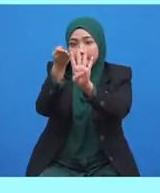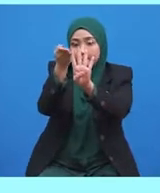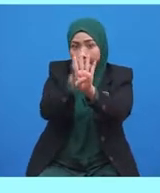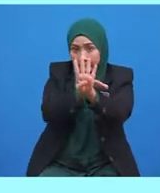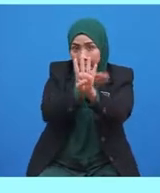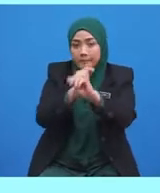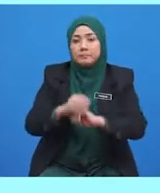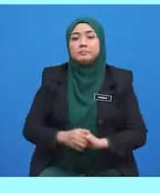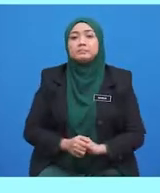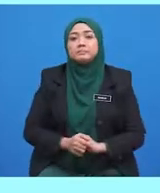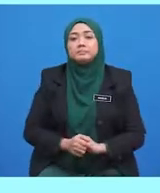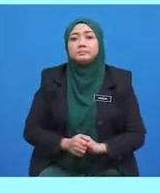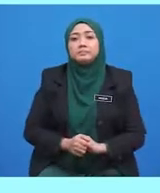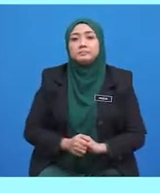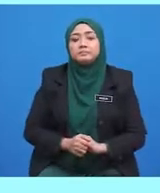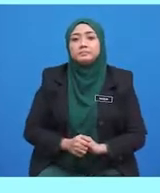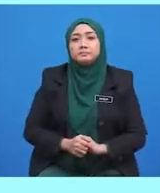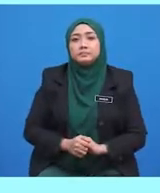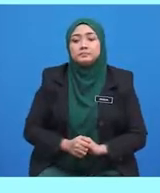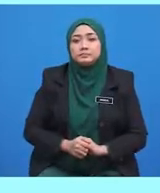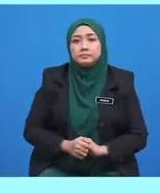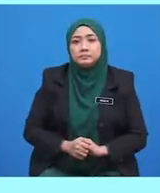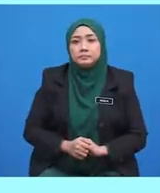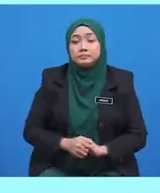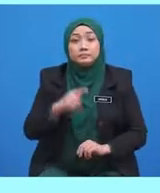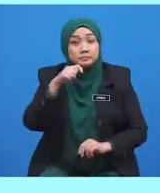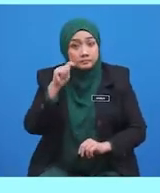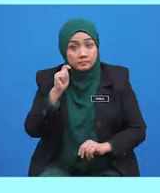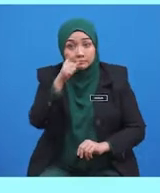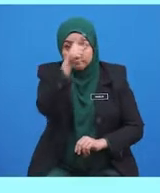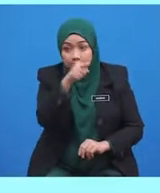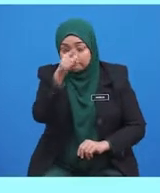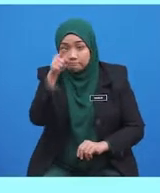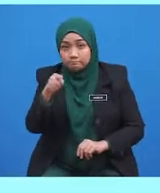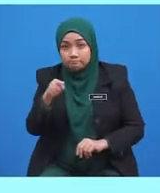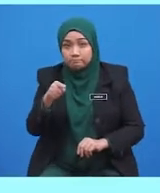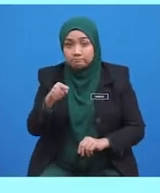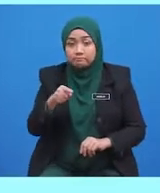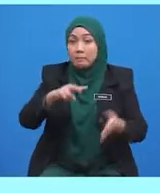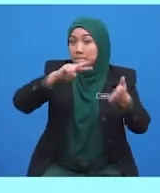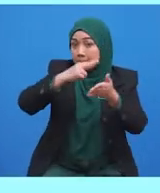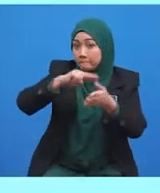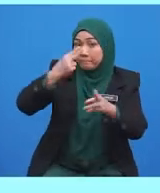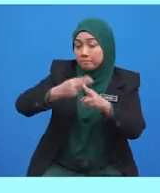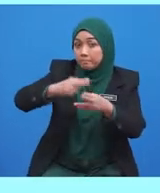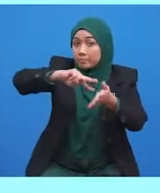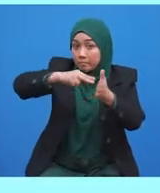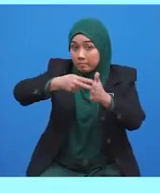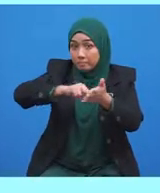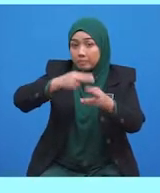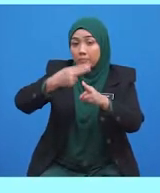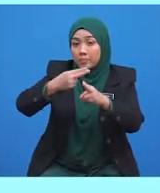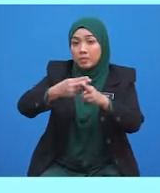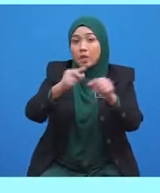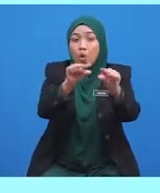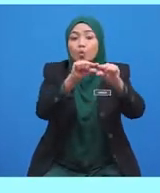Tanda-tanda yang telah kita buat tadi dikenali sebagai gundal. Mudah kan?